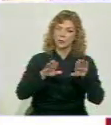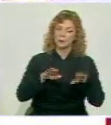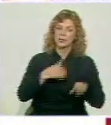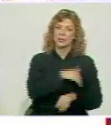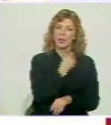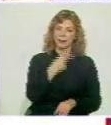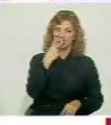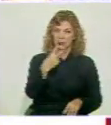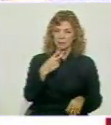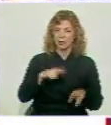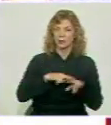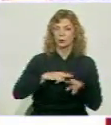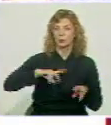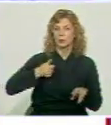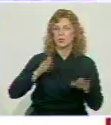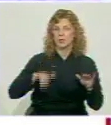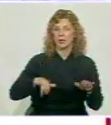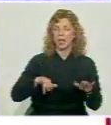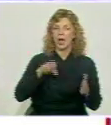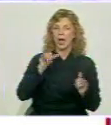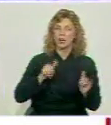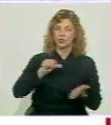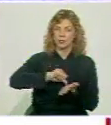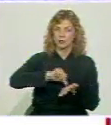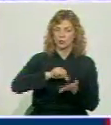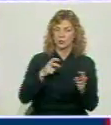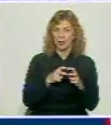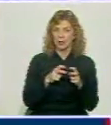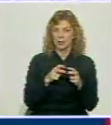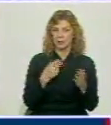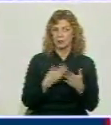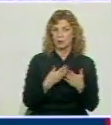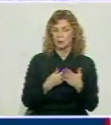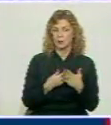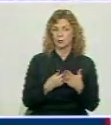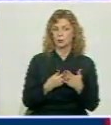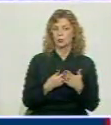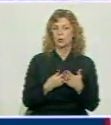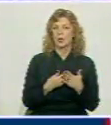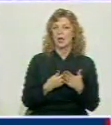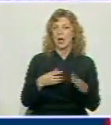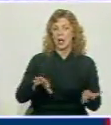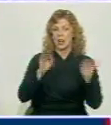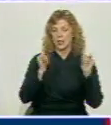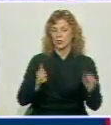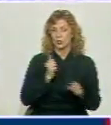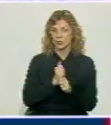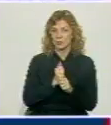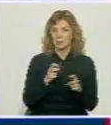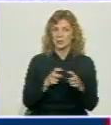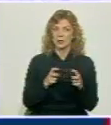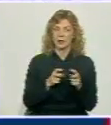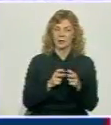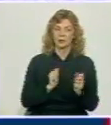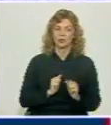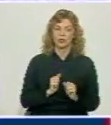de hidrocentrală. Este un moment de bun augur pentru tinerii care vor să descopere zone noi de interes.